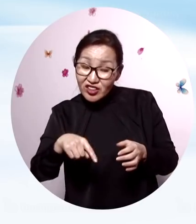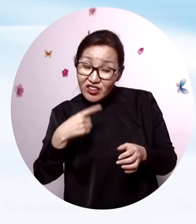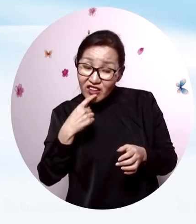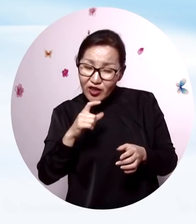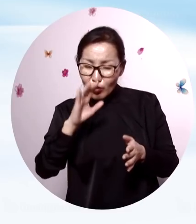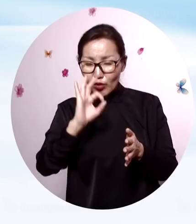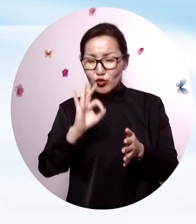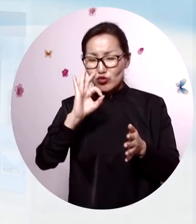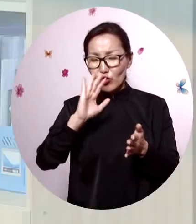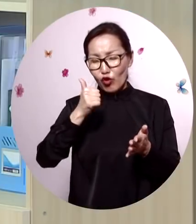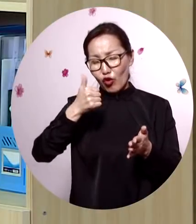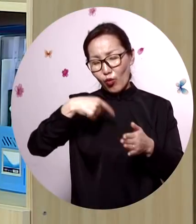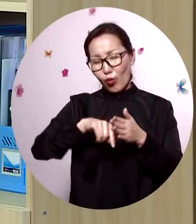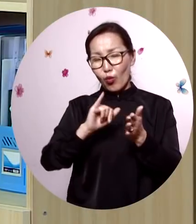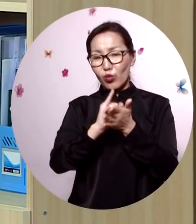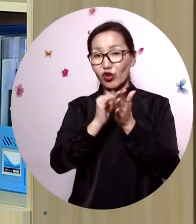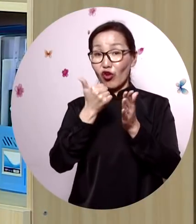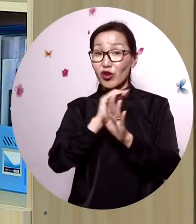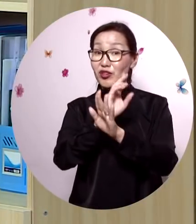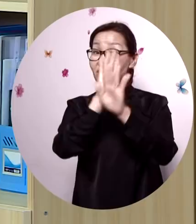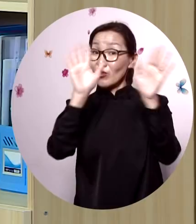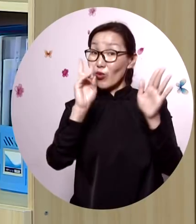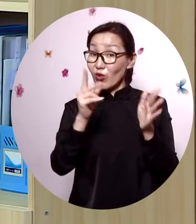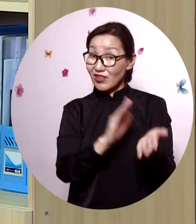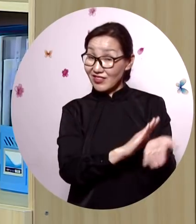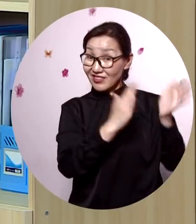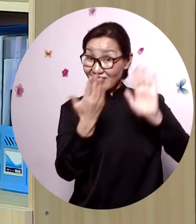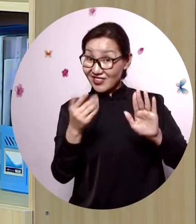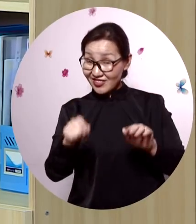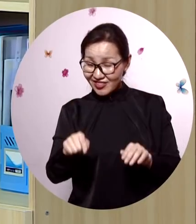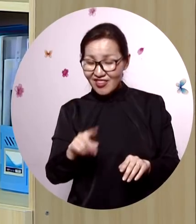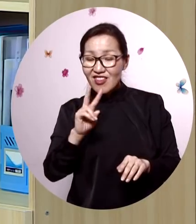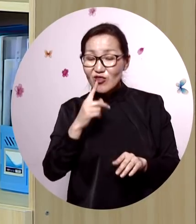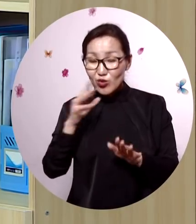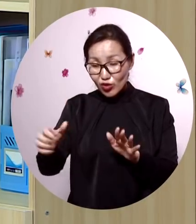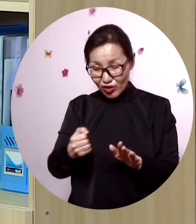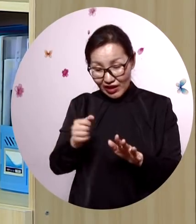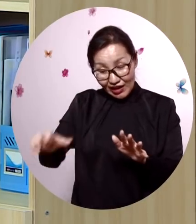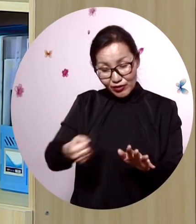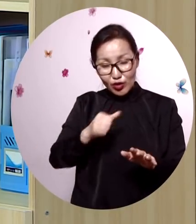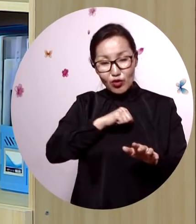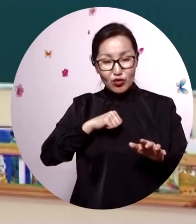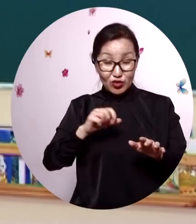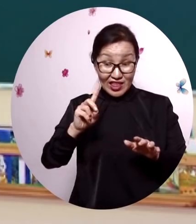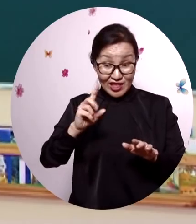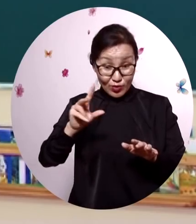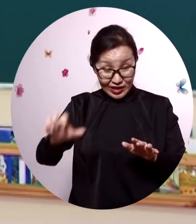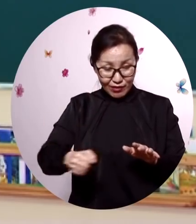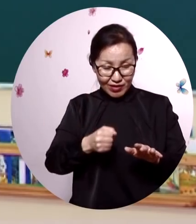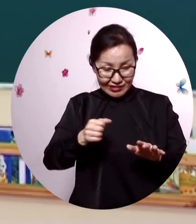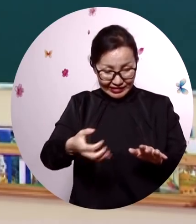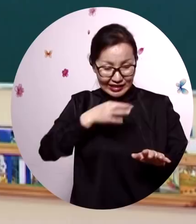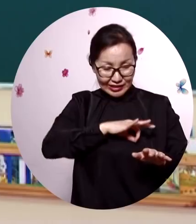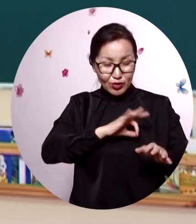яруу болгодог. Ийм түүхтүүдэд өгүүлбэр их зохиохдоо хэл зүгийг ашиглан зохиож сураарай.